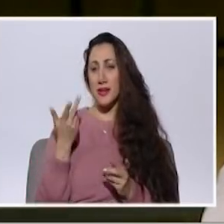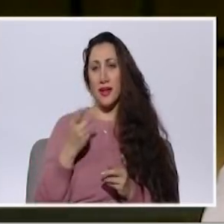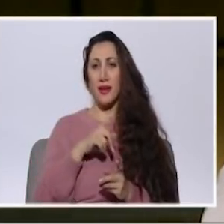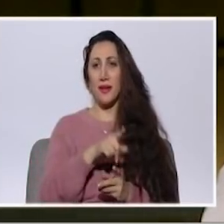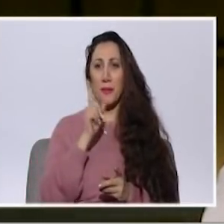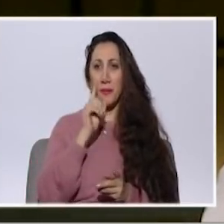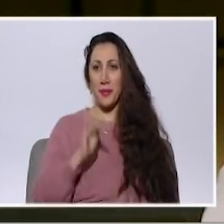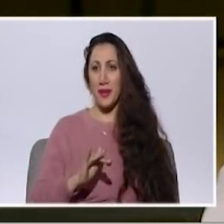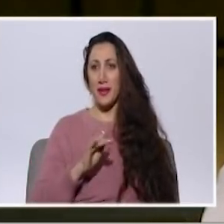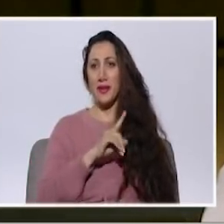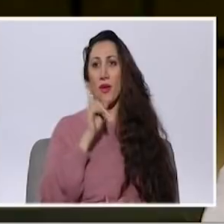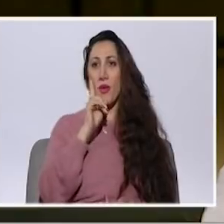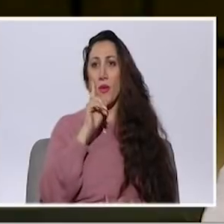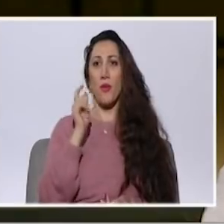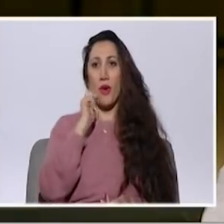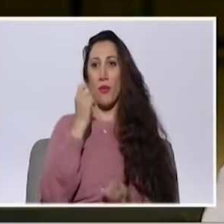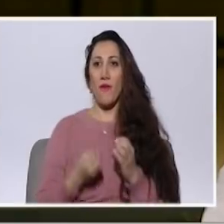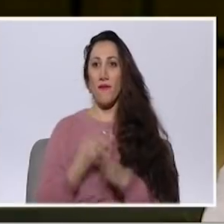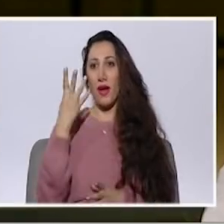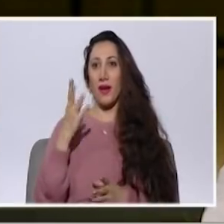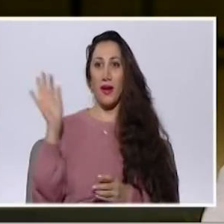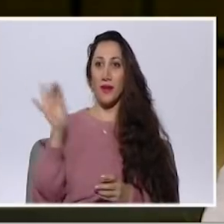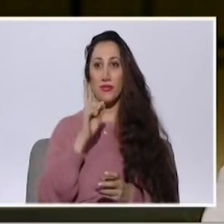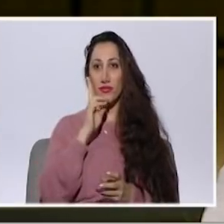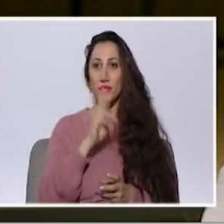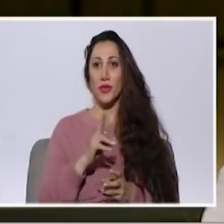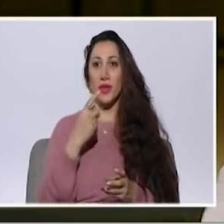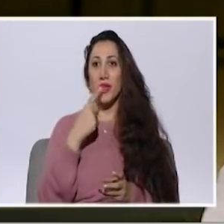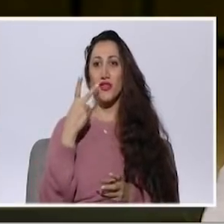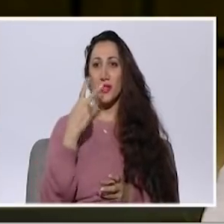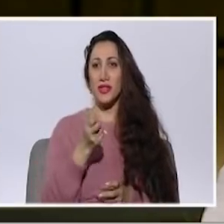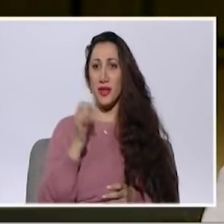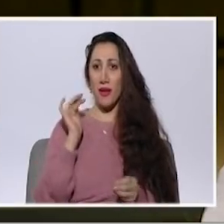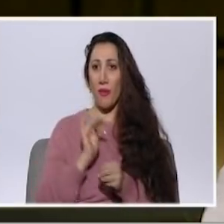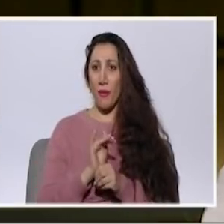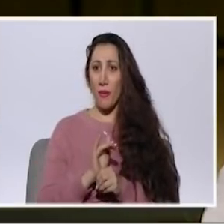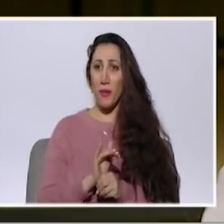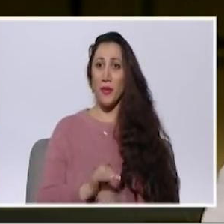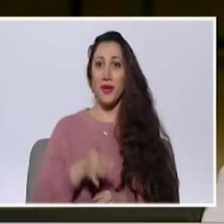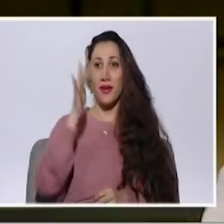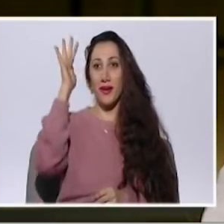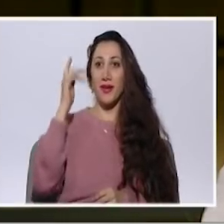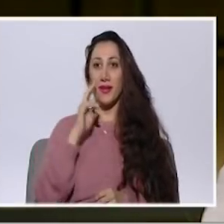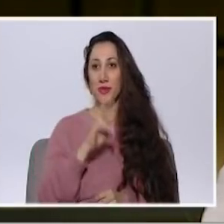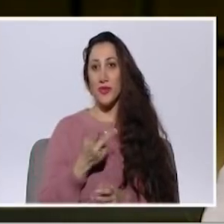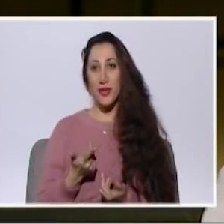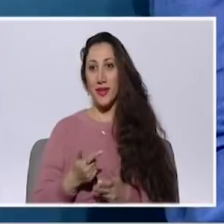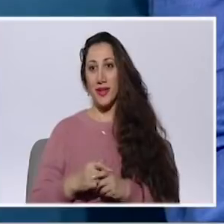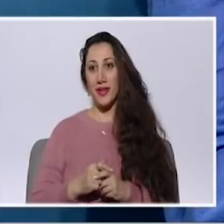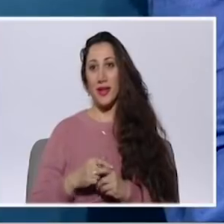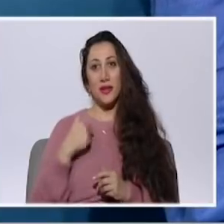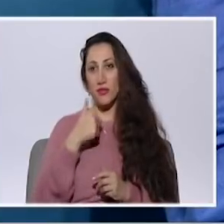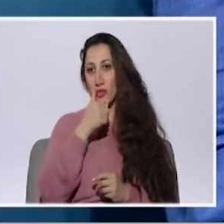ده حالات كتير كده يتربي وبعد 20 سنه تفاجئ ان اهل ظهر. هبقى عملت حاجه